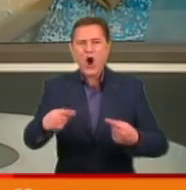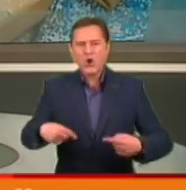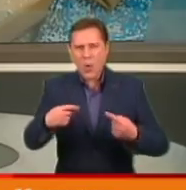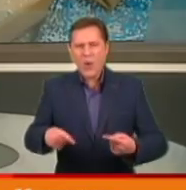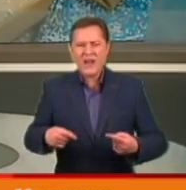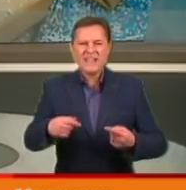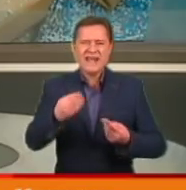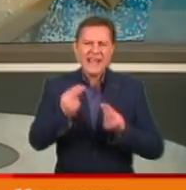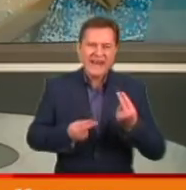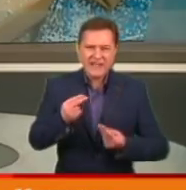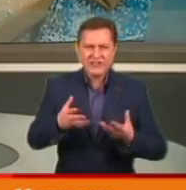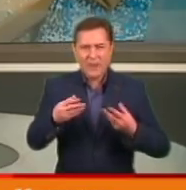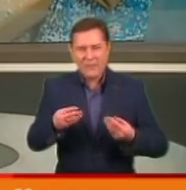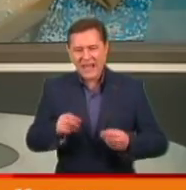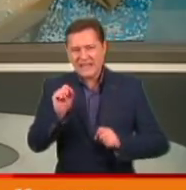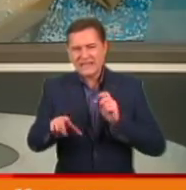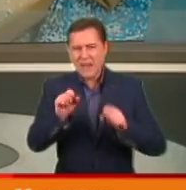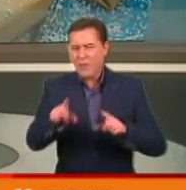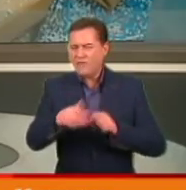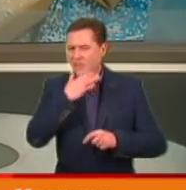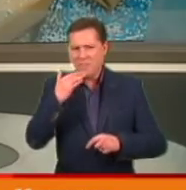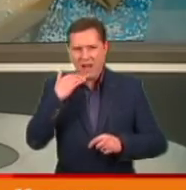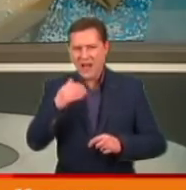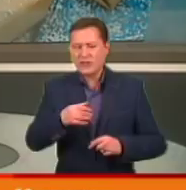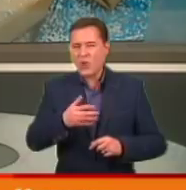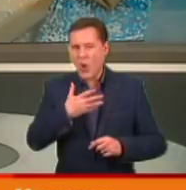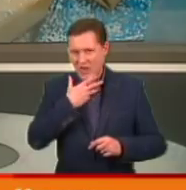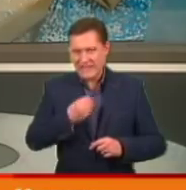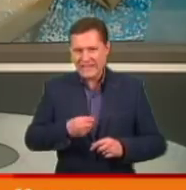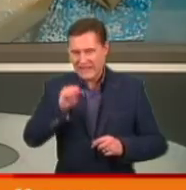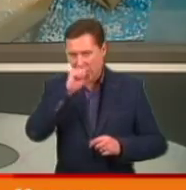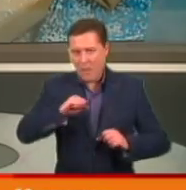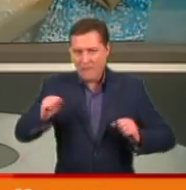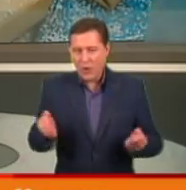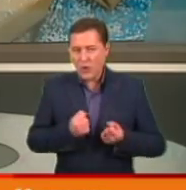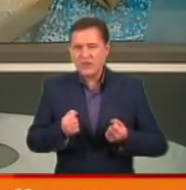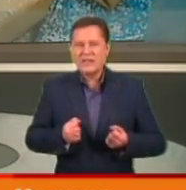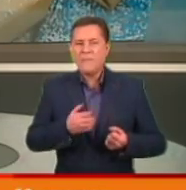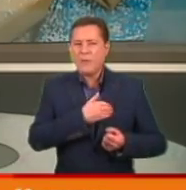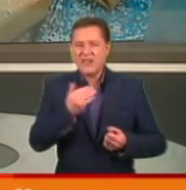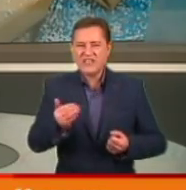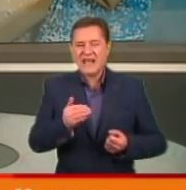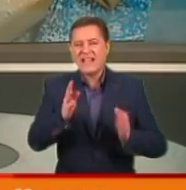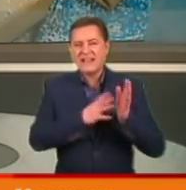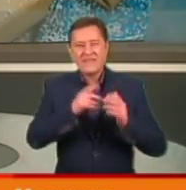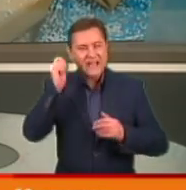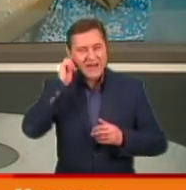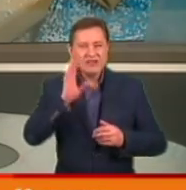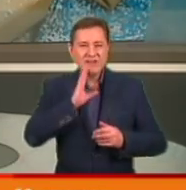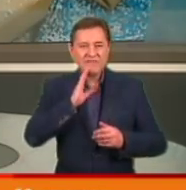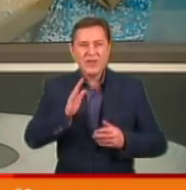роботи, м'які іграшки – замовлень Дід Мороз мав багато. Та найзворушливіше побажання від 9-річної Даринки, яка